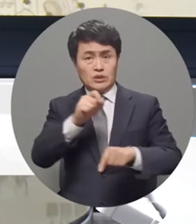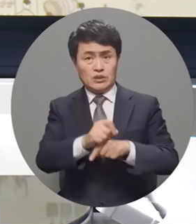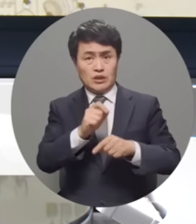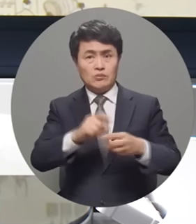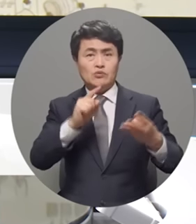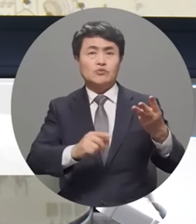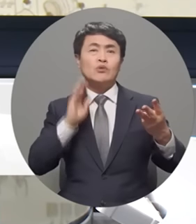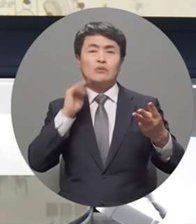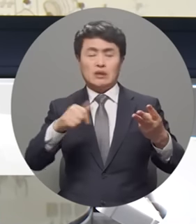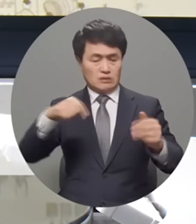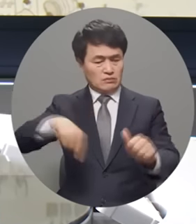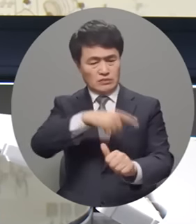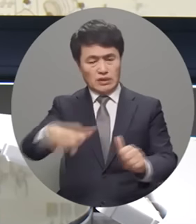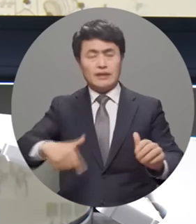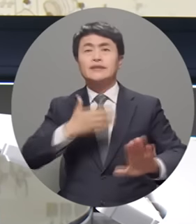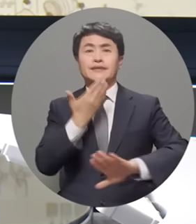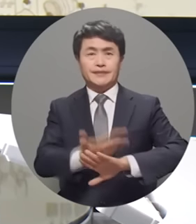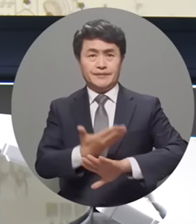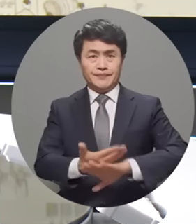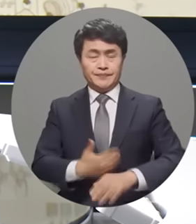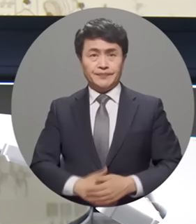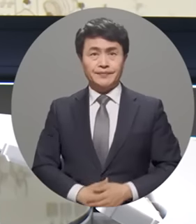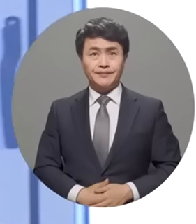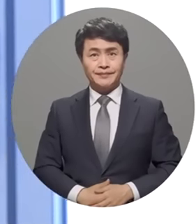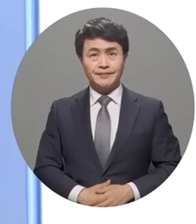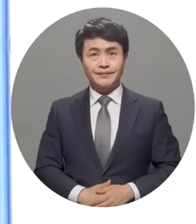좀 다릅니다. 이어서 윤상문 기자입니다.